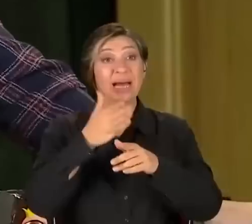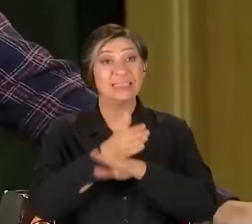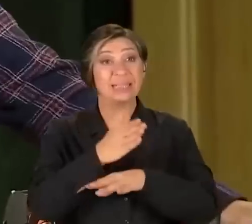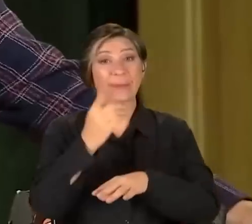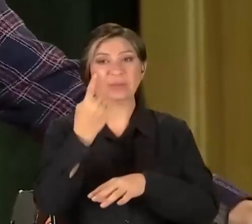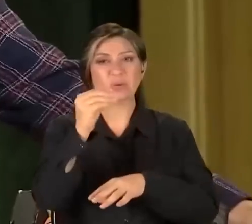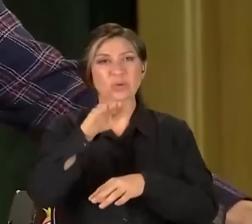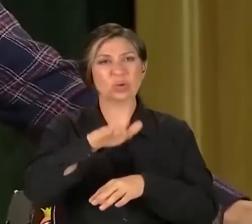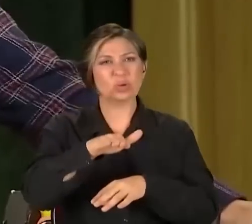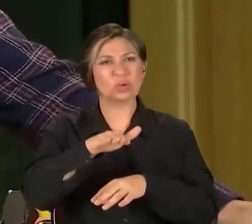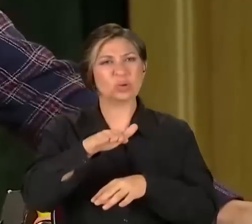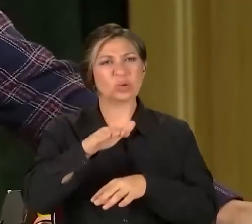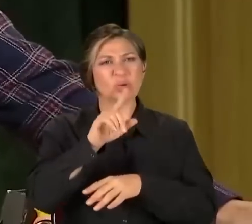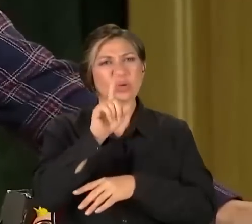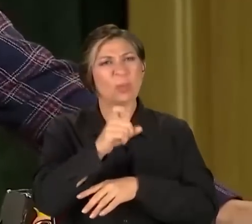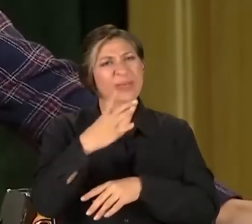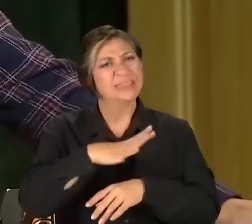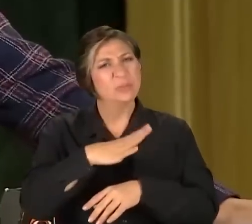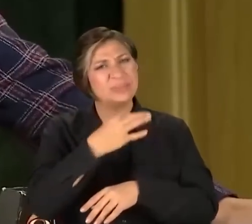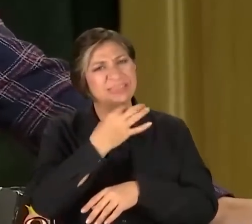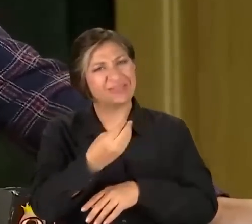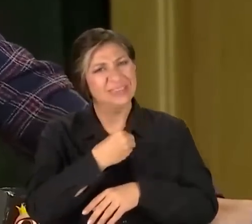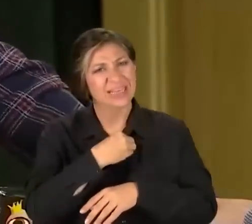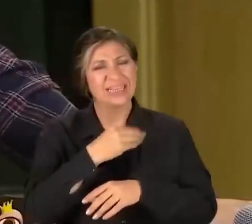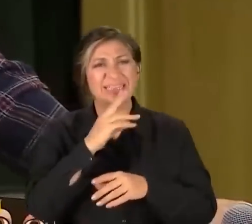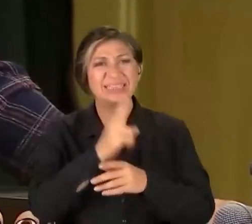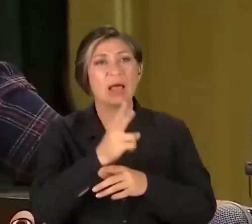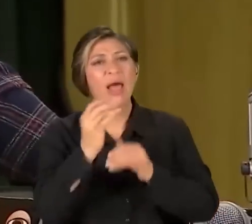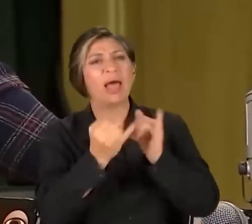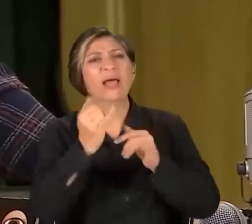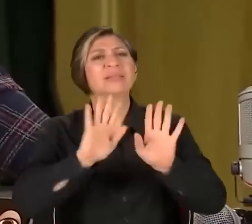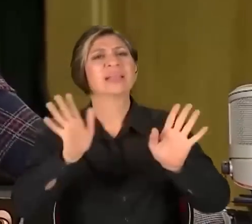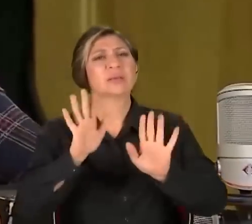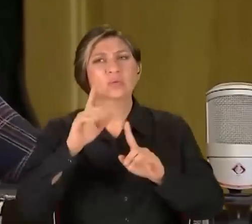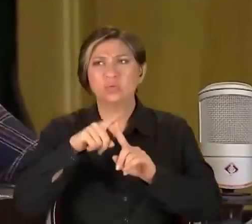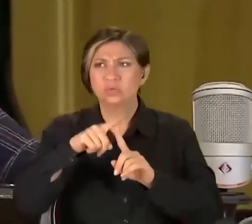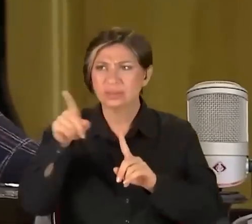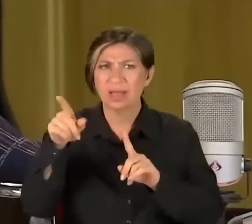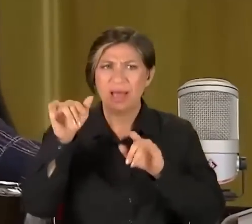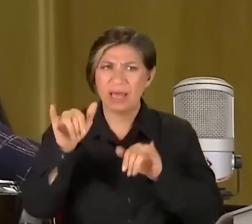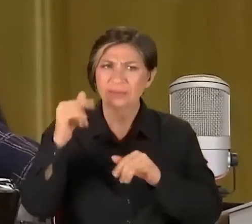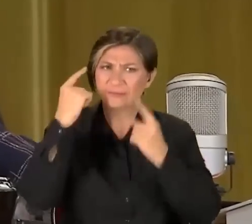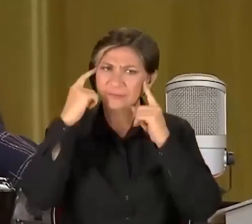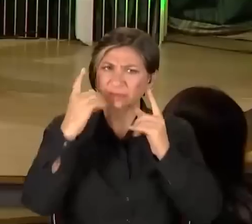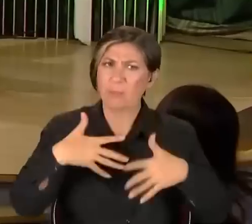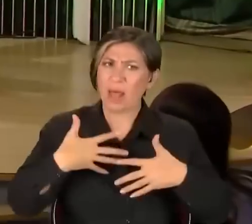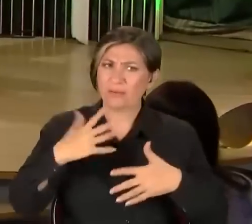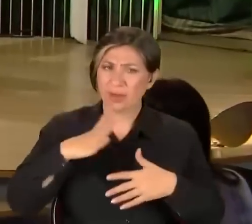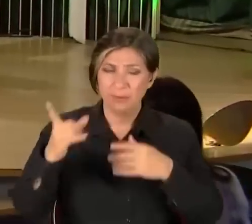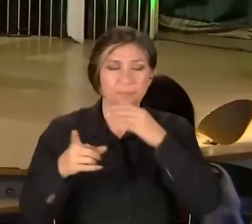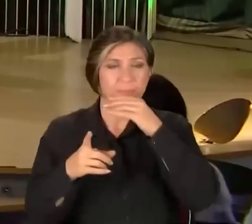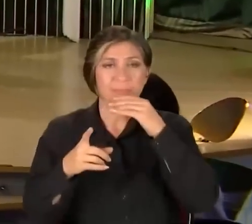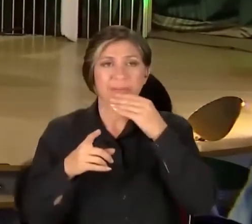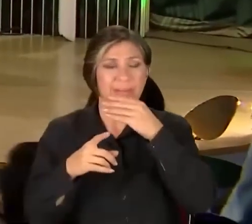daha bir çocuksu bir şey sormak istiyorum izin verirsen Yani kesinlikle kafa bulmak için herhalde merak ediyorsundur